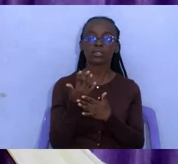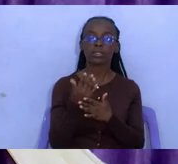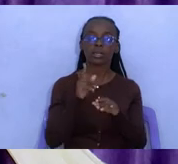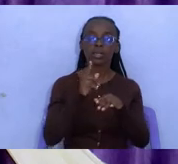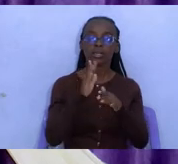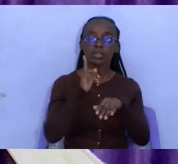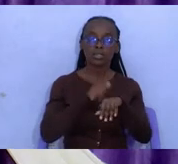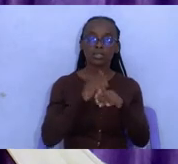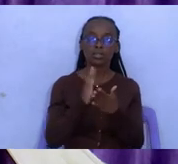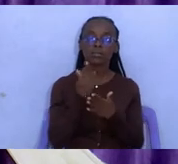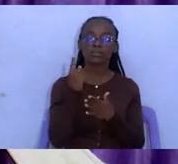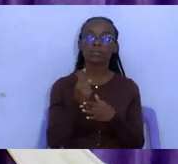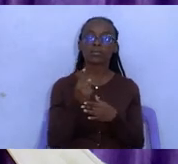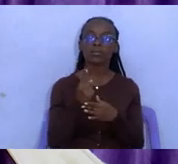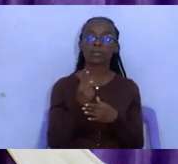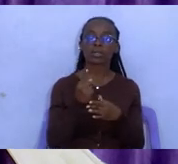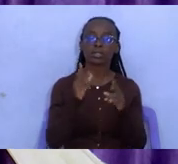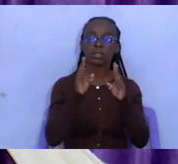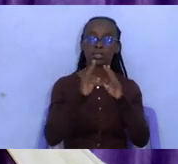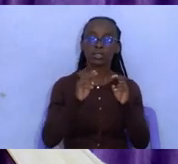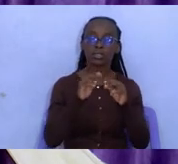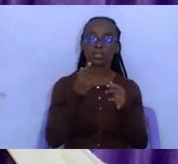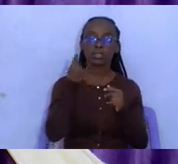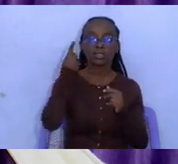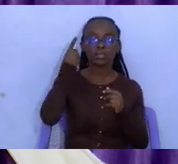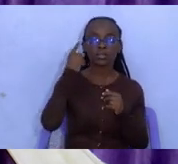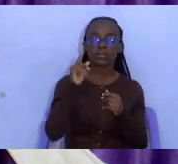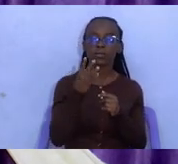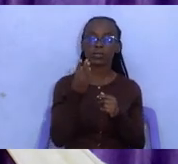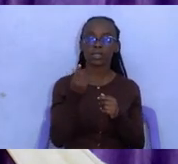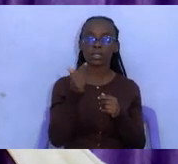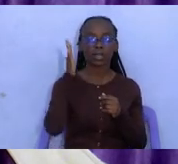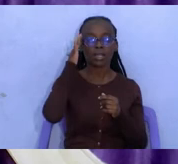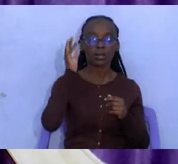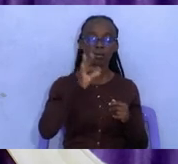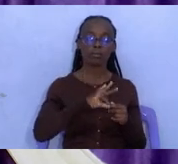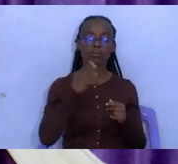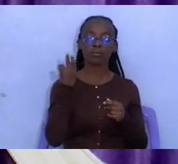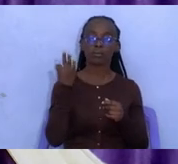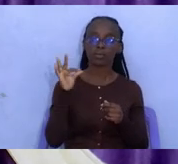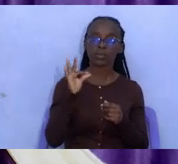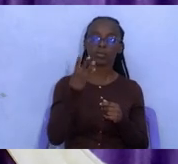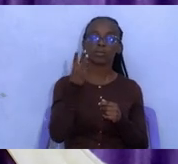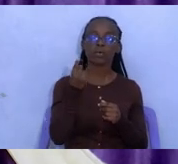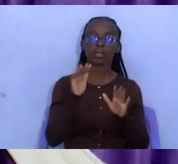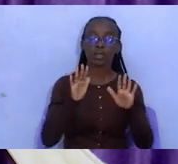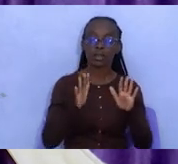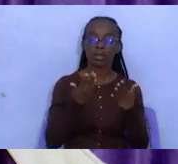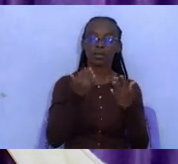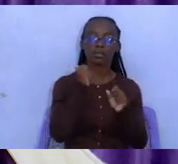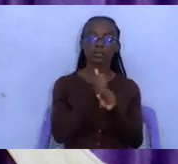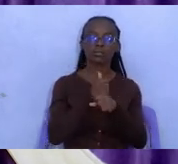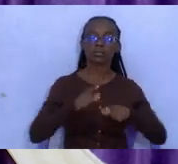Wakati mtu anajitia nia ya kutafuta pesa, anajua faida ya pesa vile itaboresha maisha